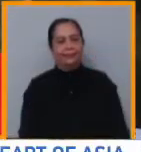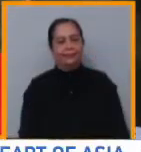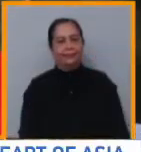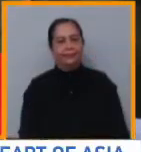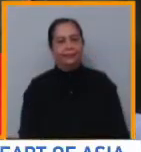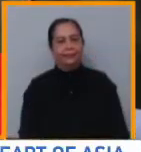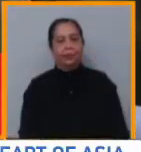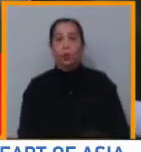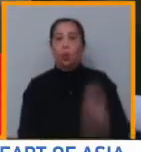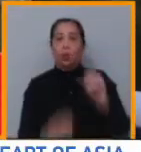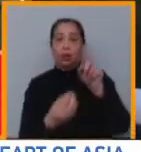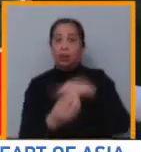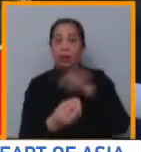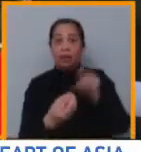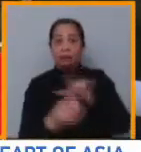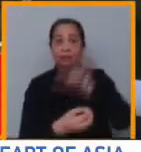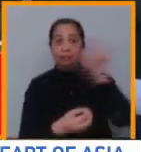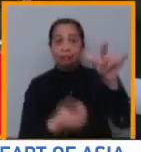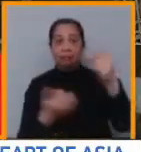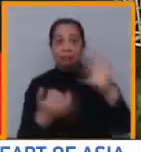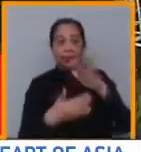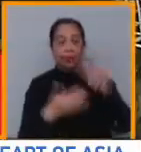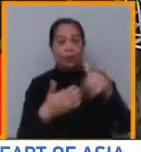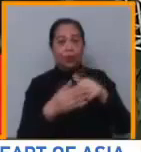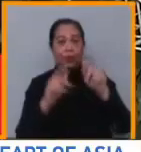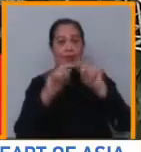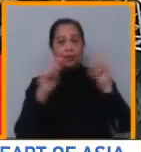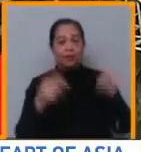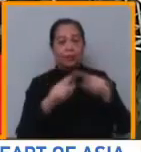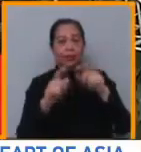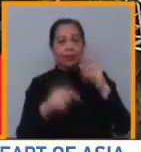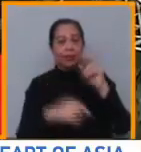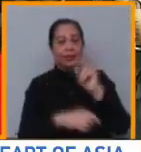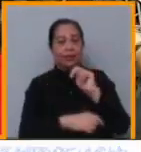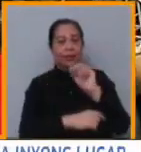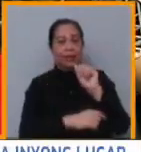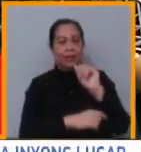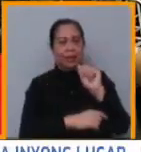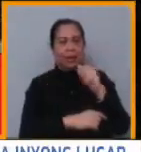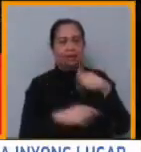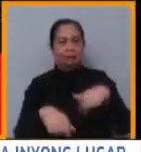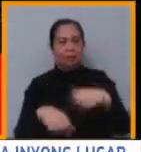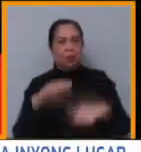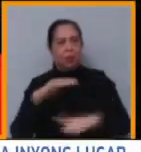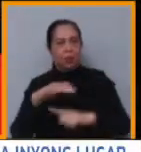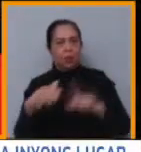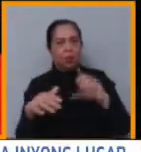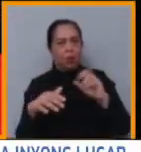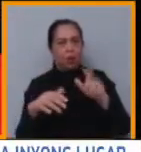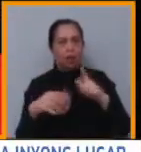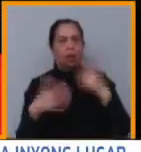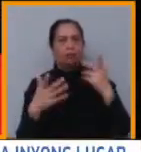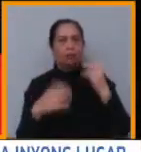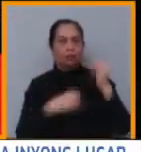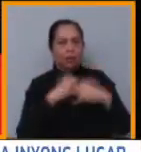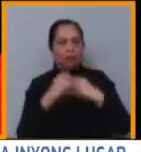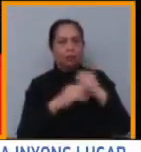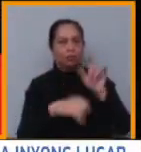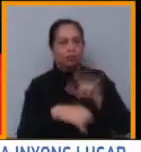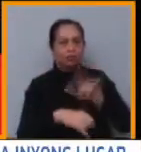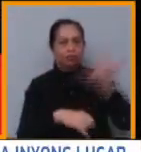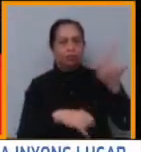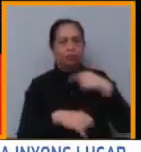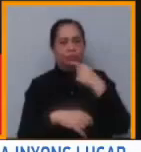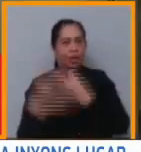ngayon sa lahat ng mga terminal ng Ninoy Aquino International Airport, mapa-domestic o international travel. Sa latest update ng Department of Foreign